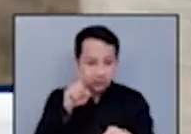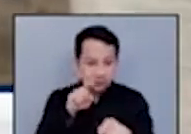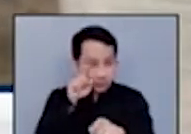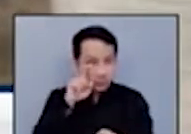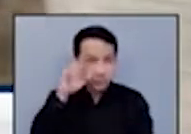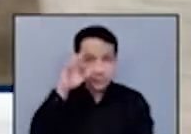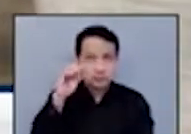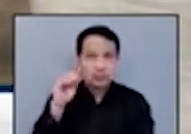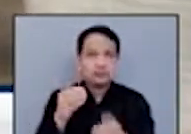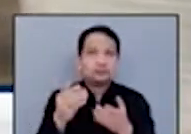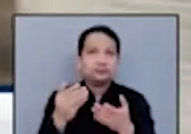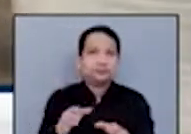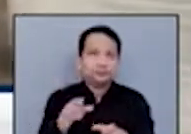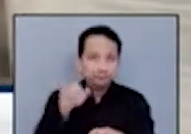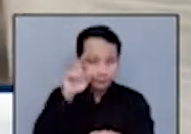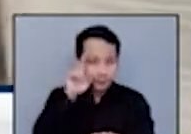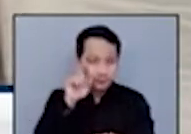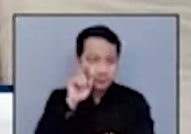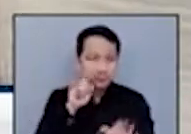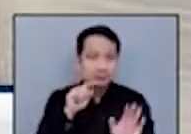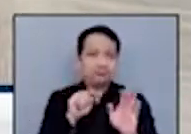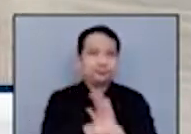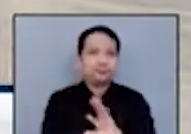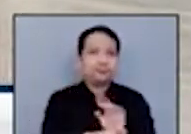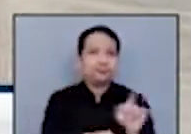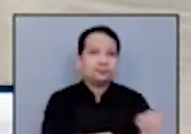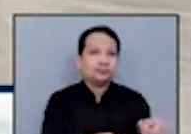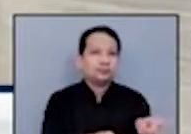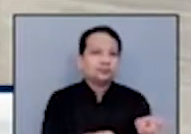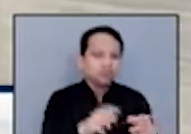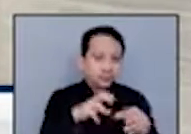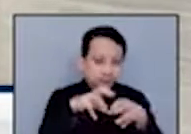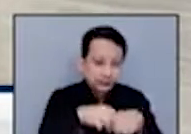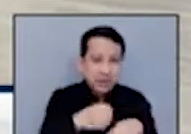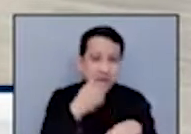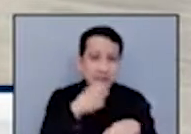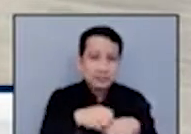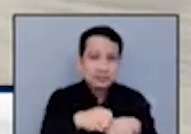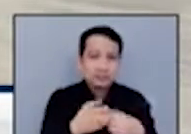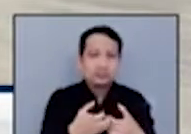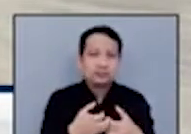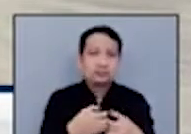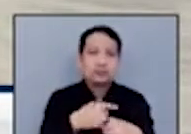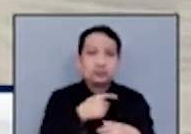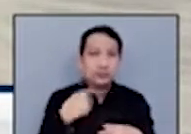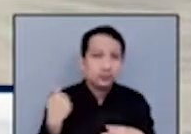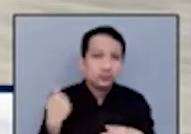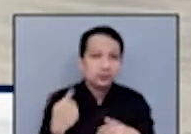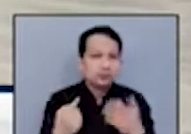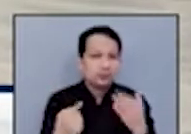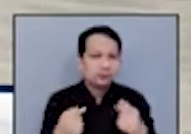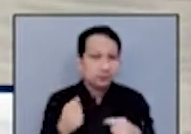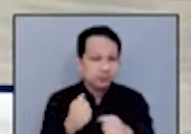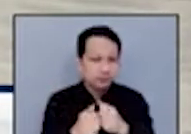mag-mate, pinapatay nila yung partner nila at kinakain yung pinuputulan ng ulo. Yeah. Ano pong paliwanag doon,